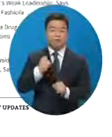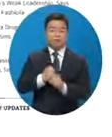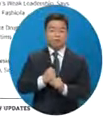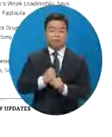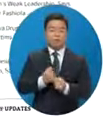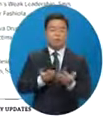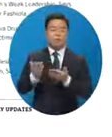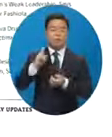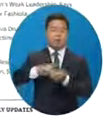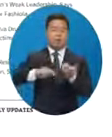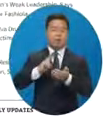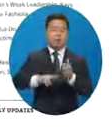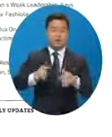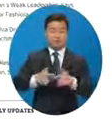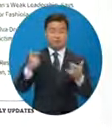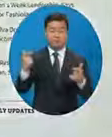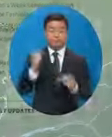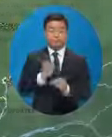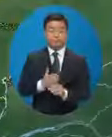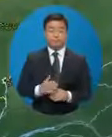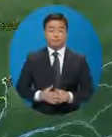있습니다.